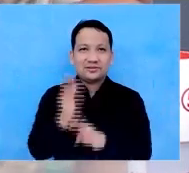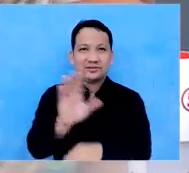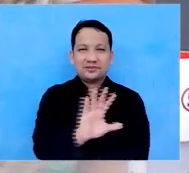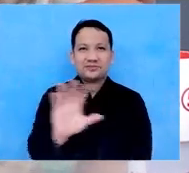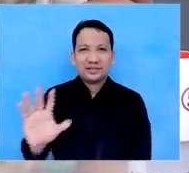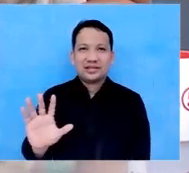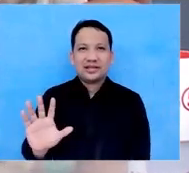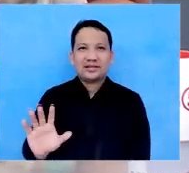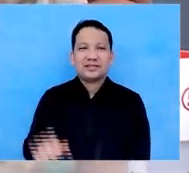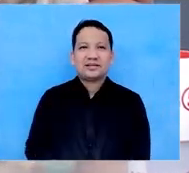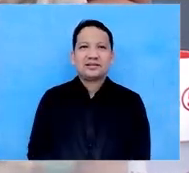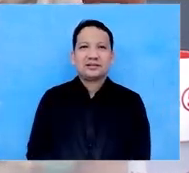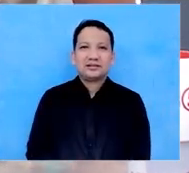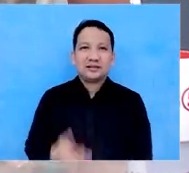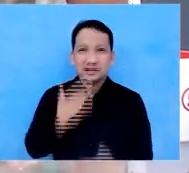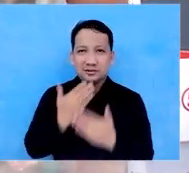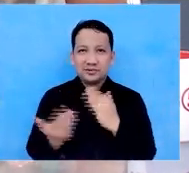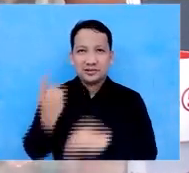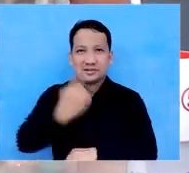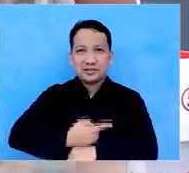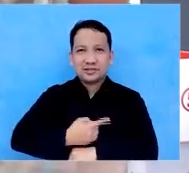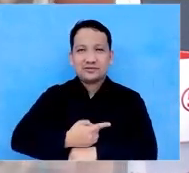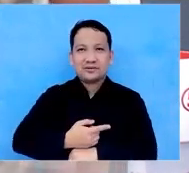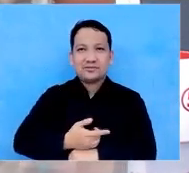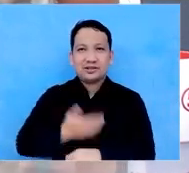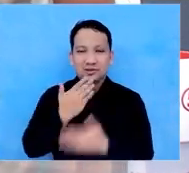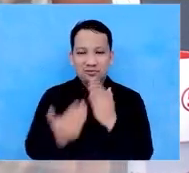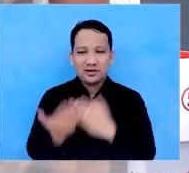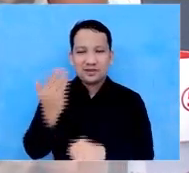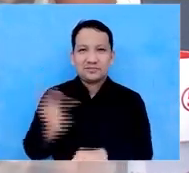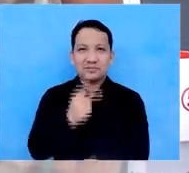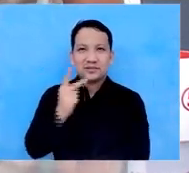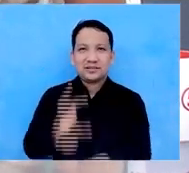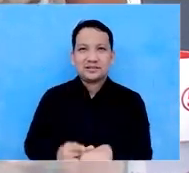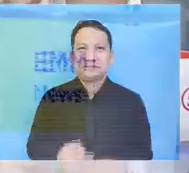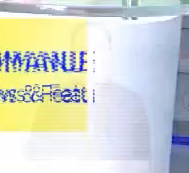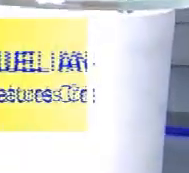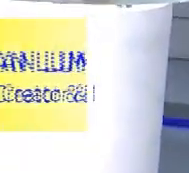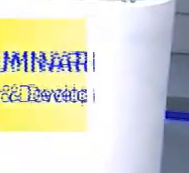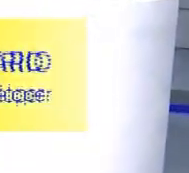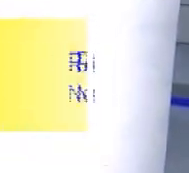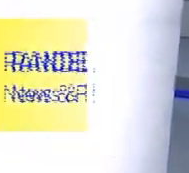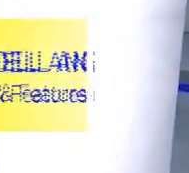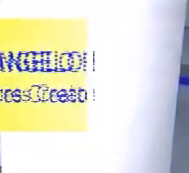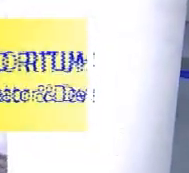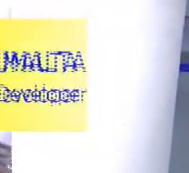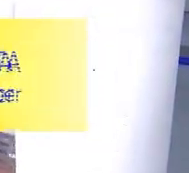sa frontline. Magandang araw mga kapatid at magandang umaga, Pilipinas.